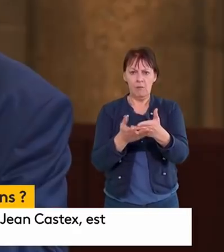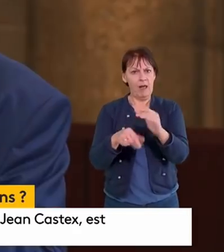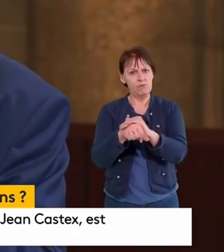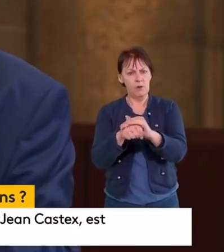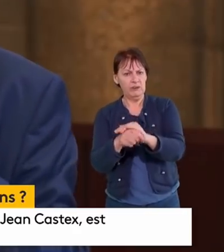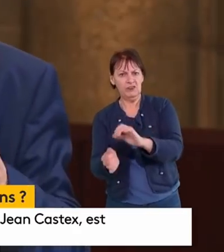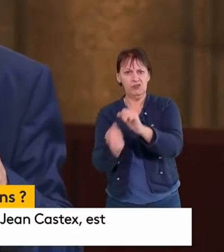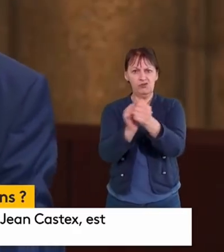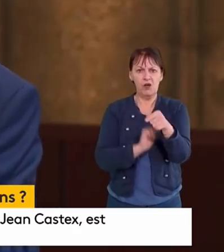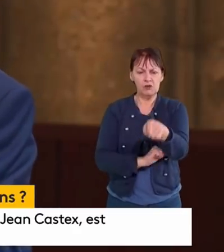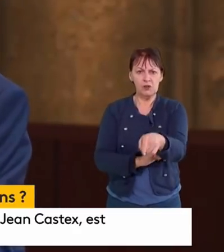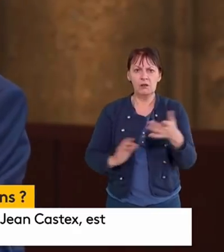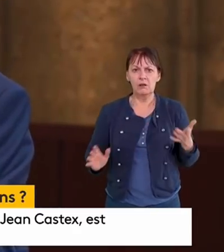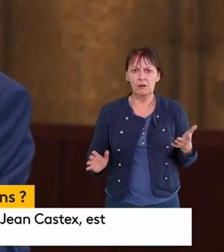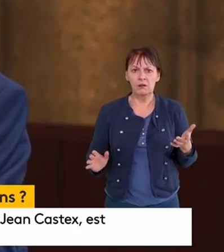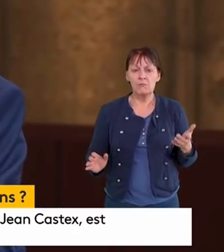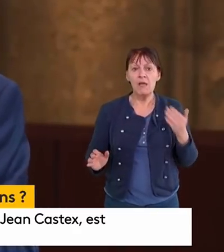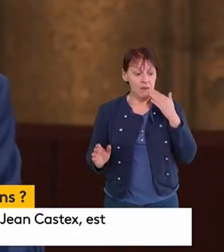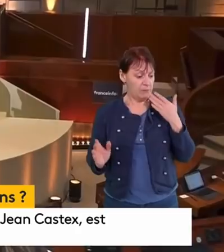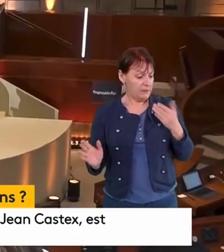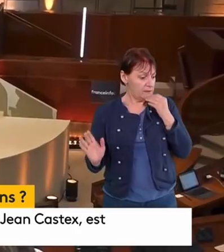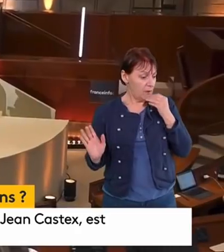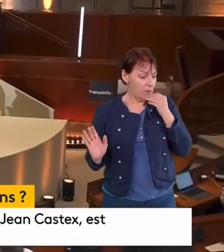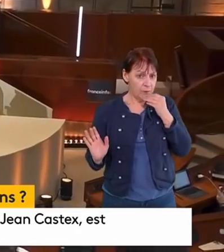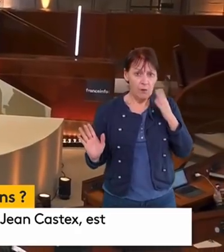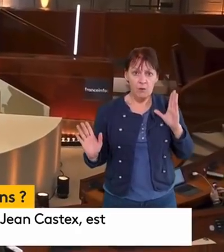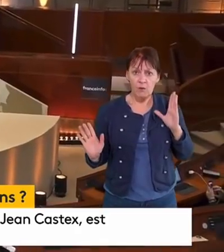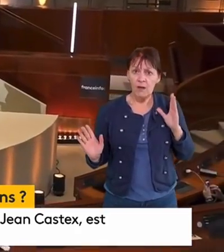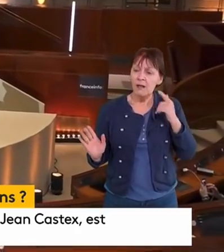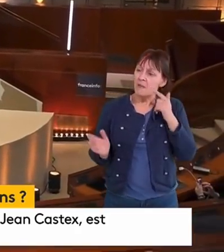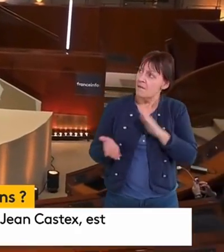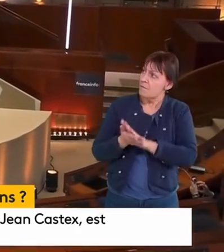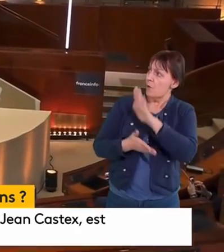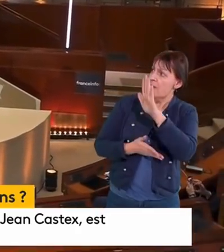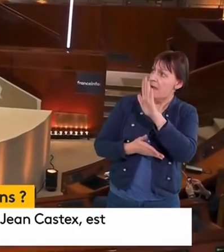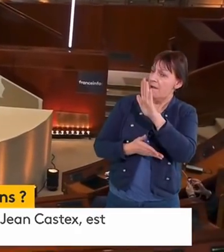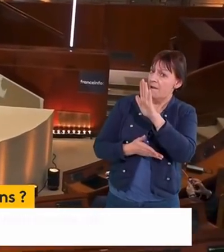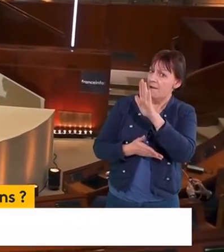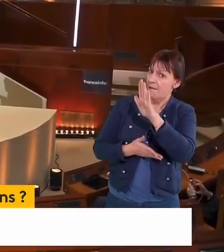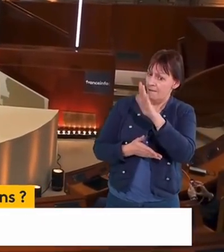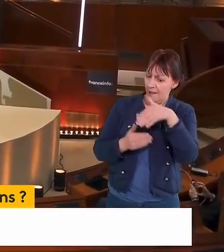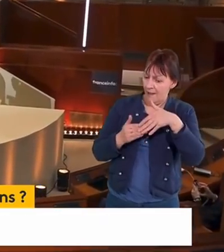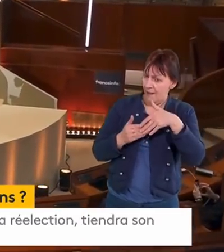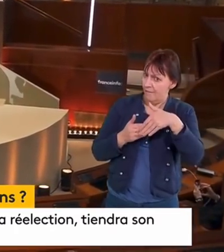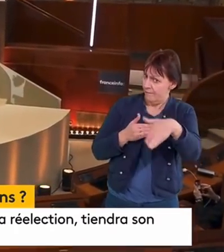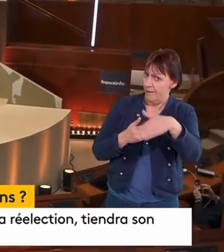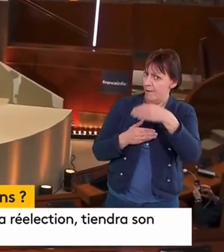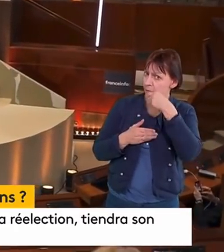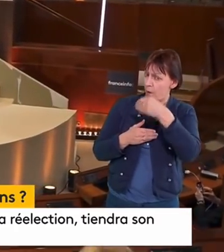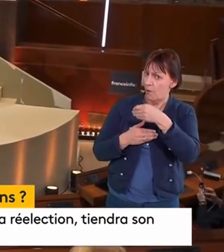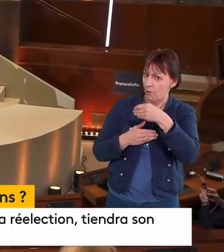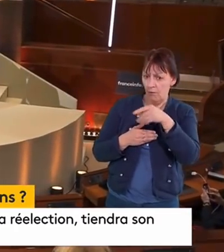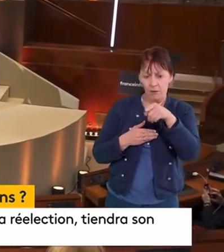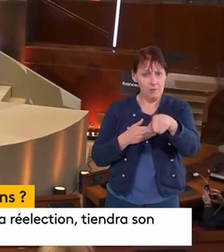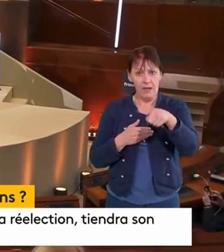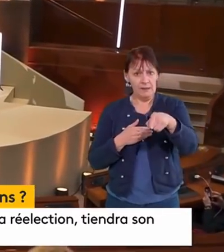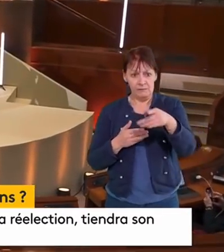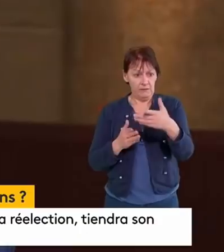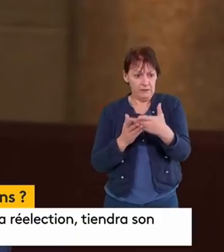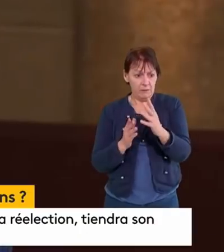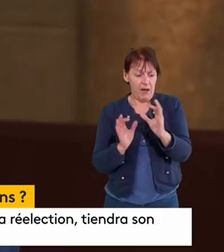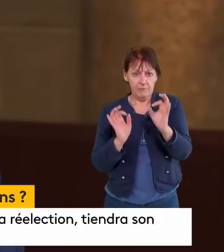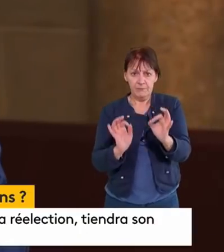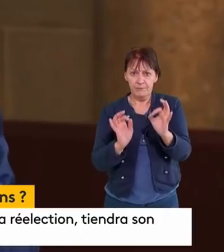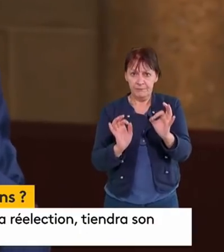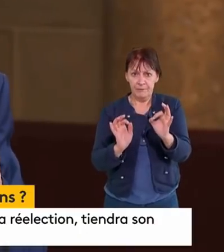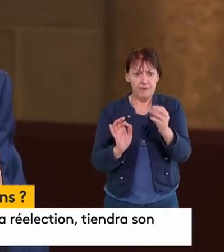choses, il n'y a pas de cohabitation. Si je promets les jours heureux, et qu'il y a des jours heureux, il y aura une majorité heureuse. Mais s'il y a pas,